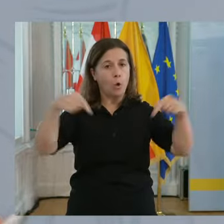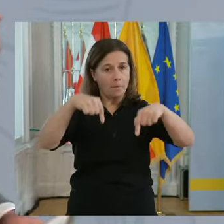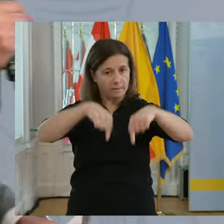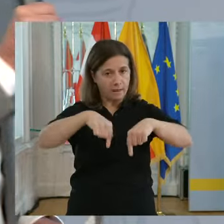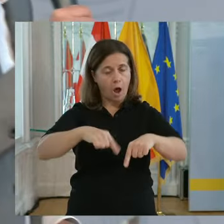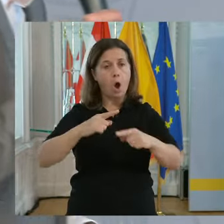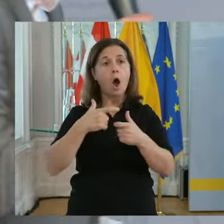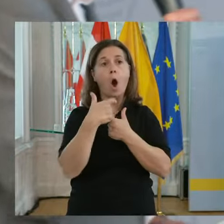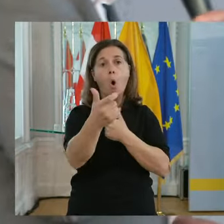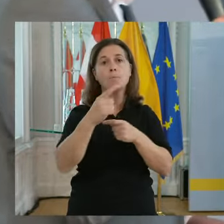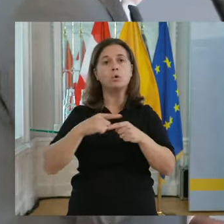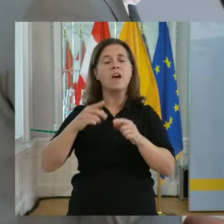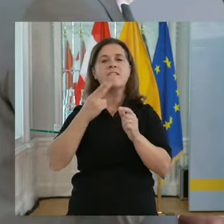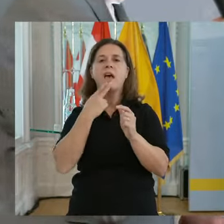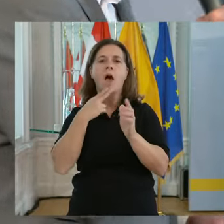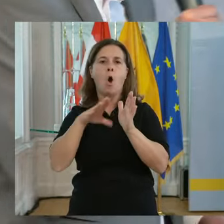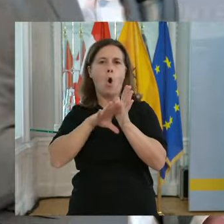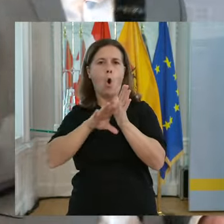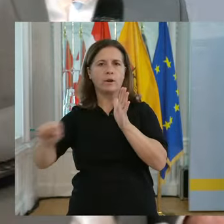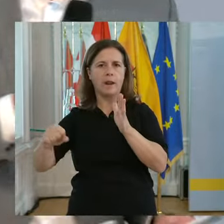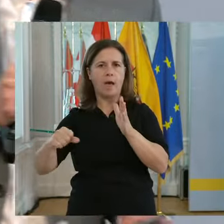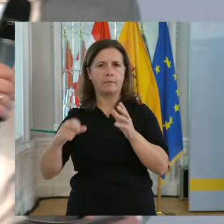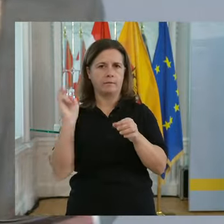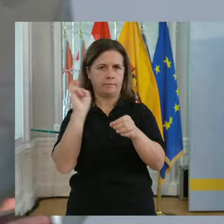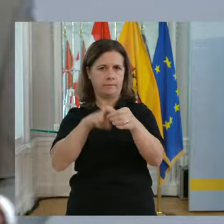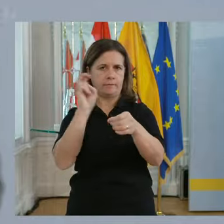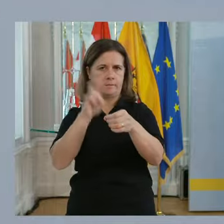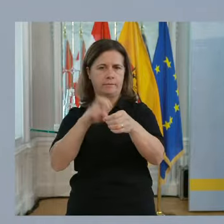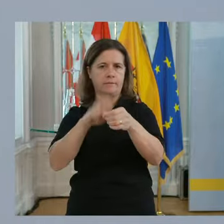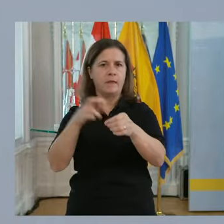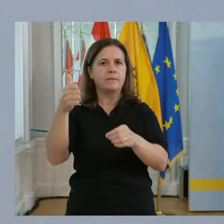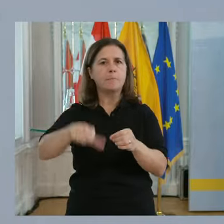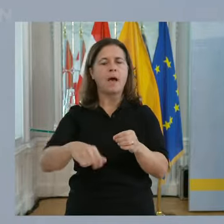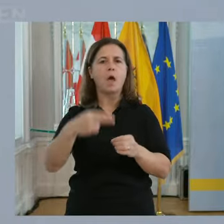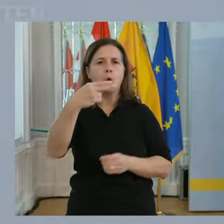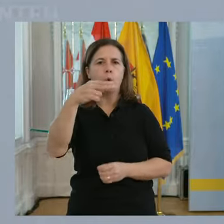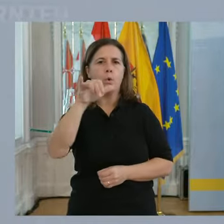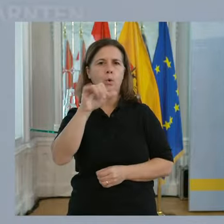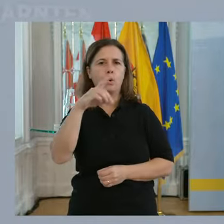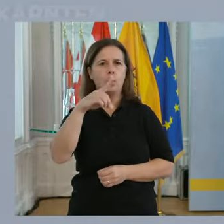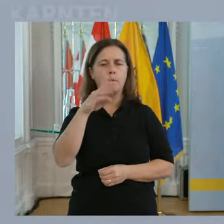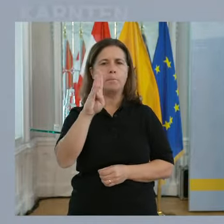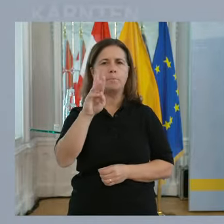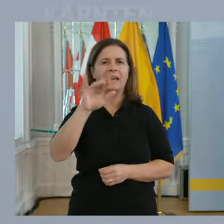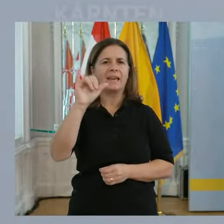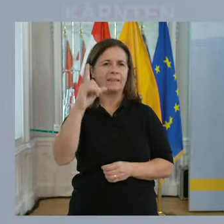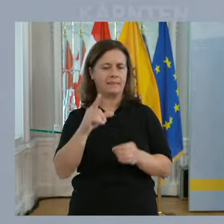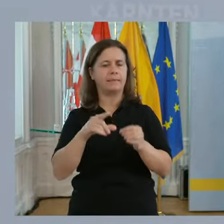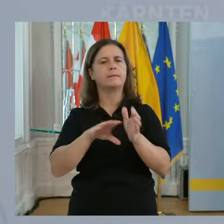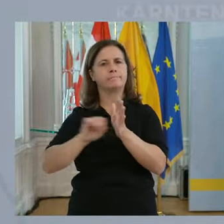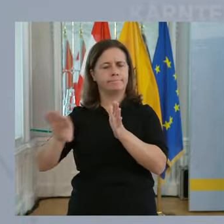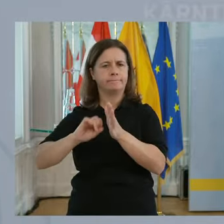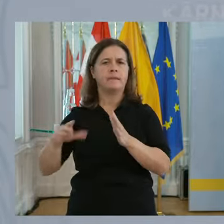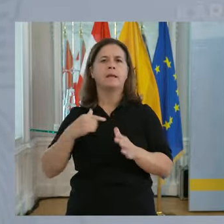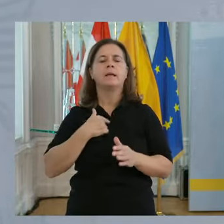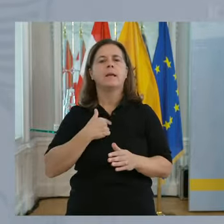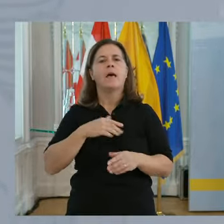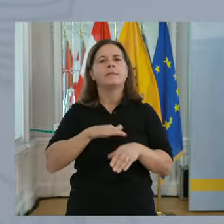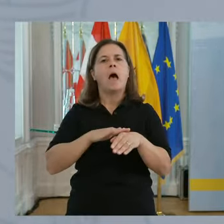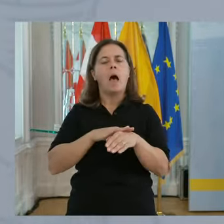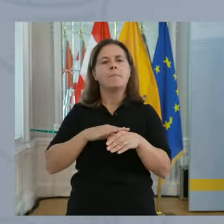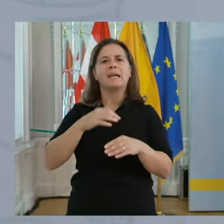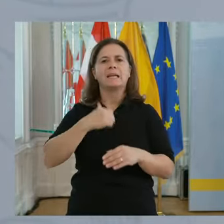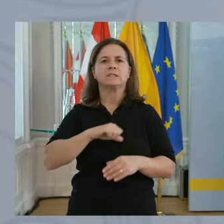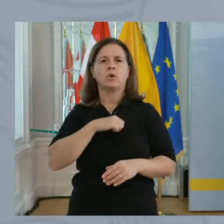allen, die uns online mitverfolgen, hybrid über die Online-Übertragung. Mein Name ist Christoph Glanschnick, ich bin Redakteur im